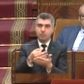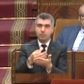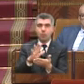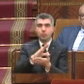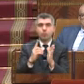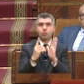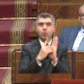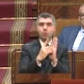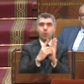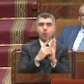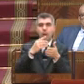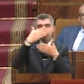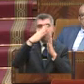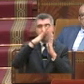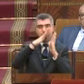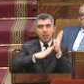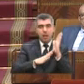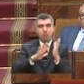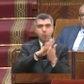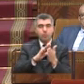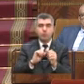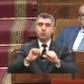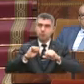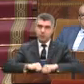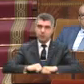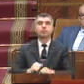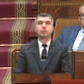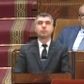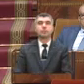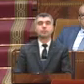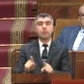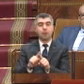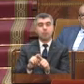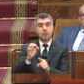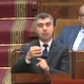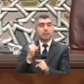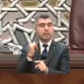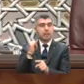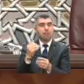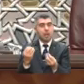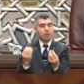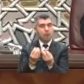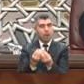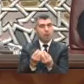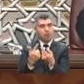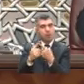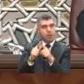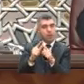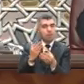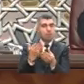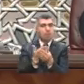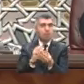الدستوري للبلاد لا يمكن أن يتحقق إلا بحرص الحكومة على إعماله في مختلف القضايا